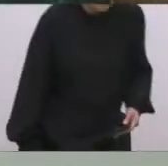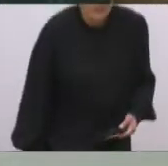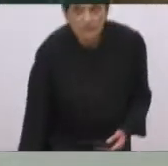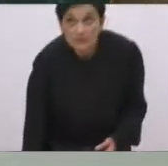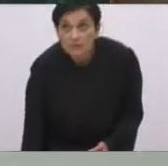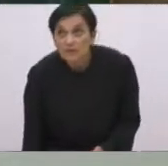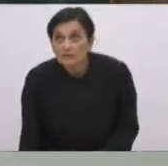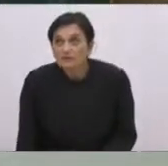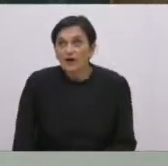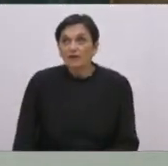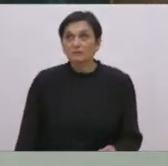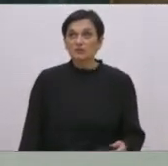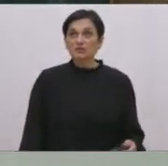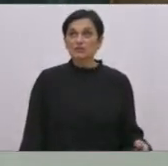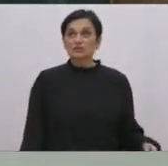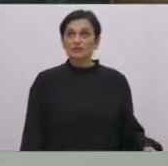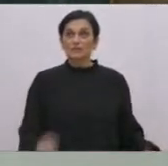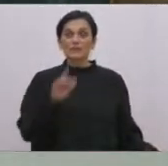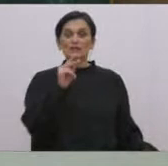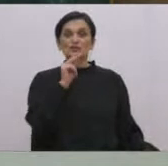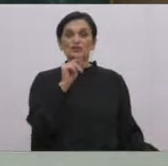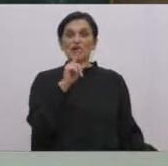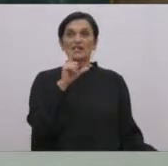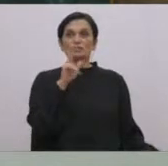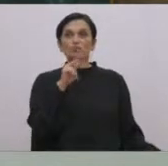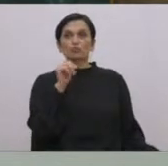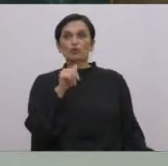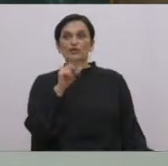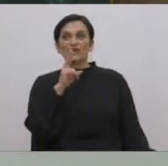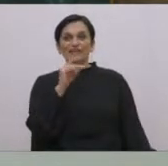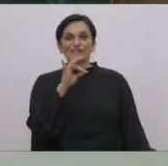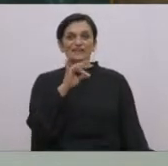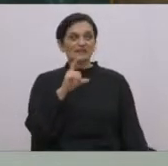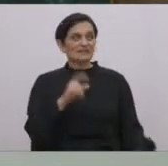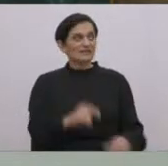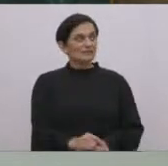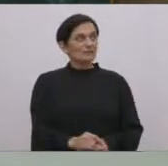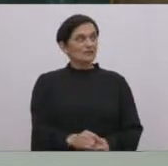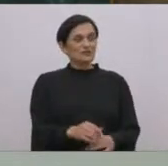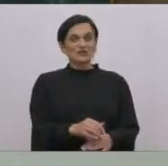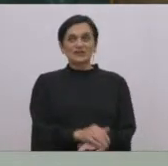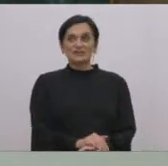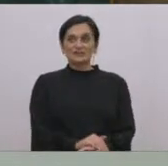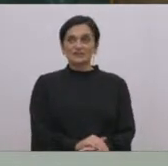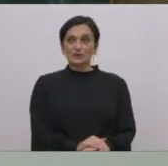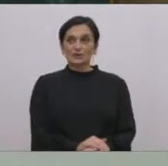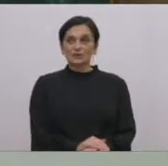ბატონი როსტომ ჩხეიძე, აი უკაცრავად ბატონი დავით კირკიტაძე.